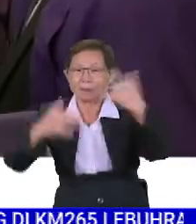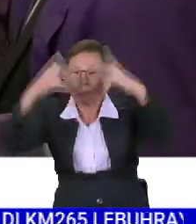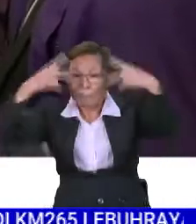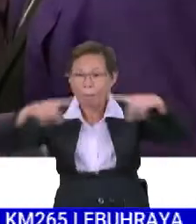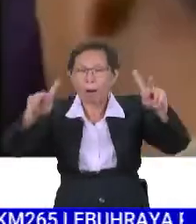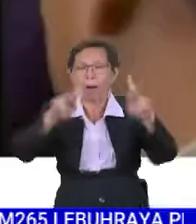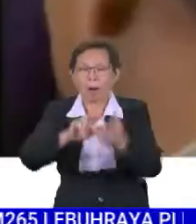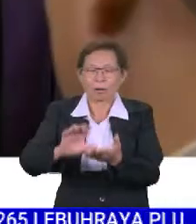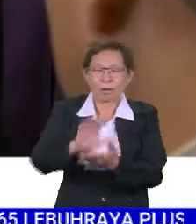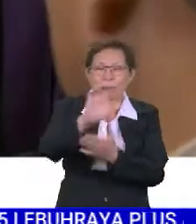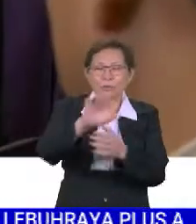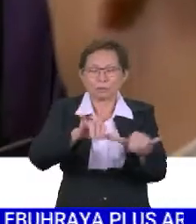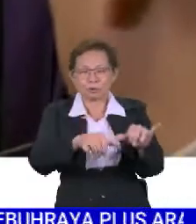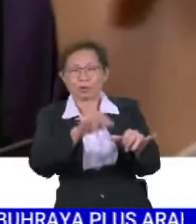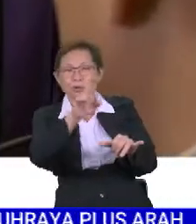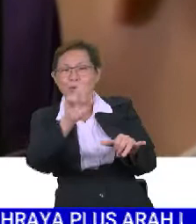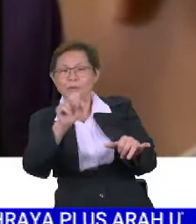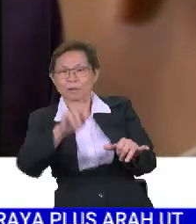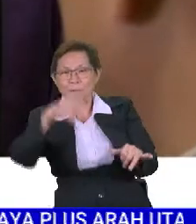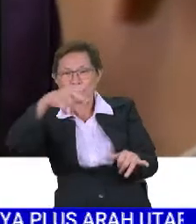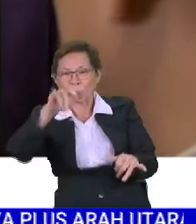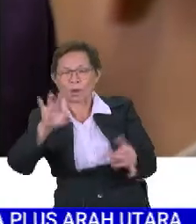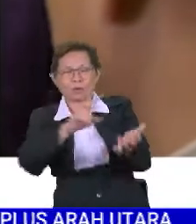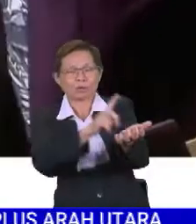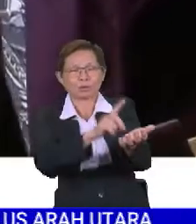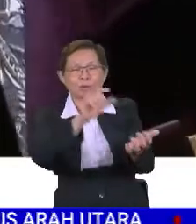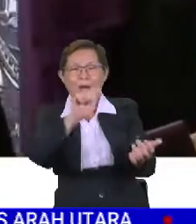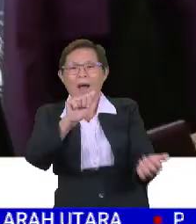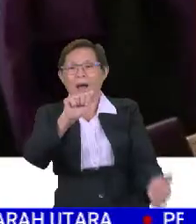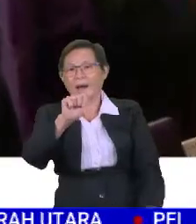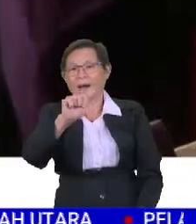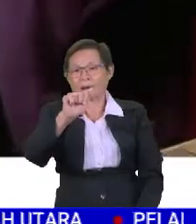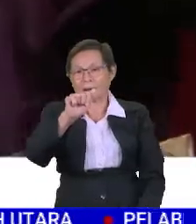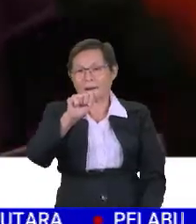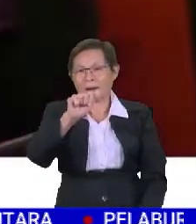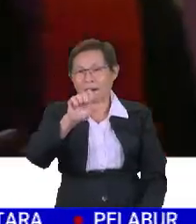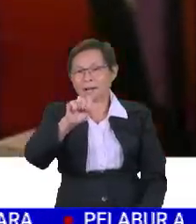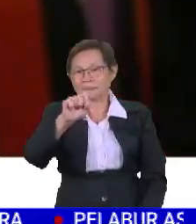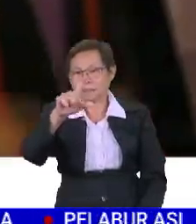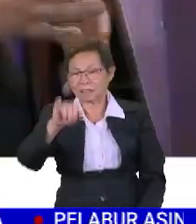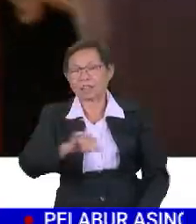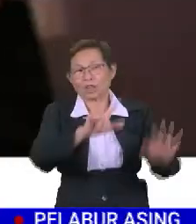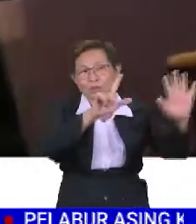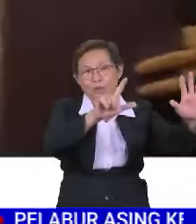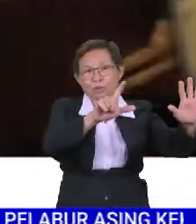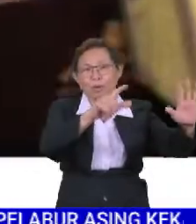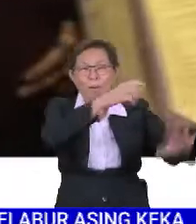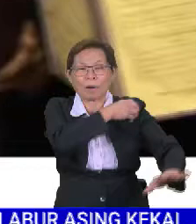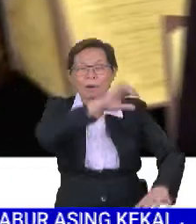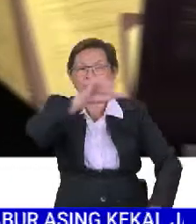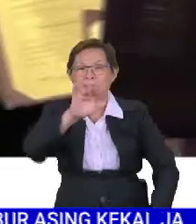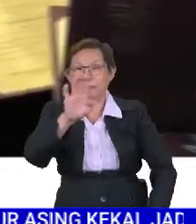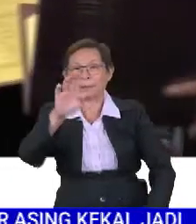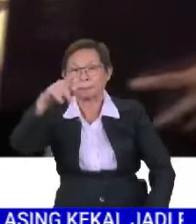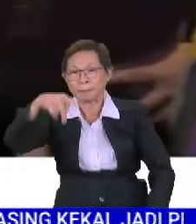Pengarah Kampus Kejuruteraan USM Profesor Datuk Dr. Azizi Zakaria berkata, kumpulan pertama 7 orang pegawai JBPM itu merupakan